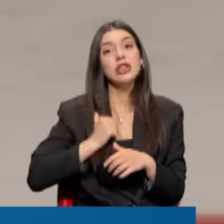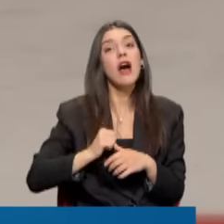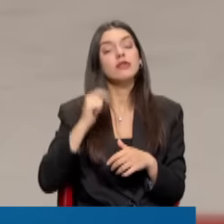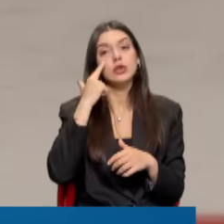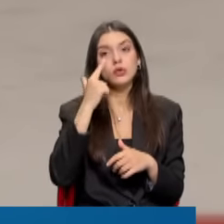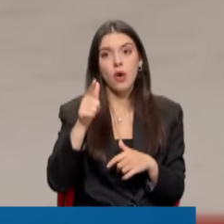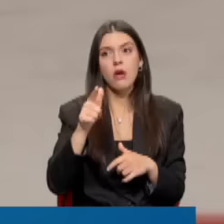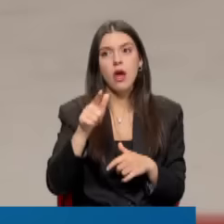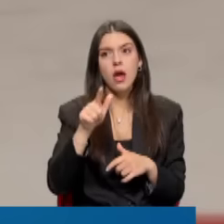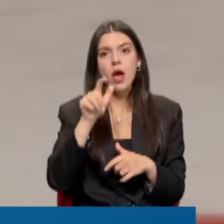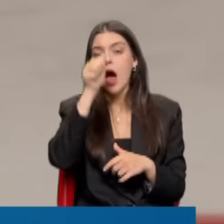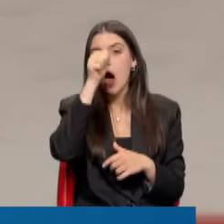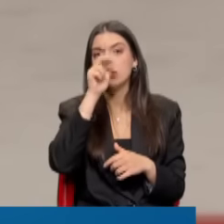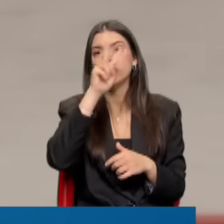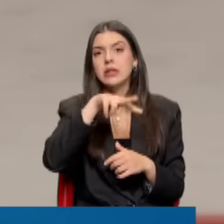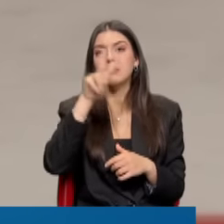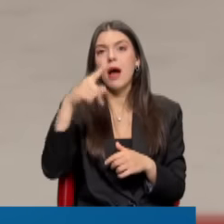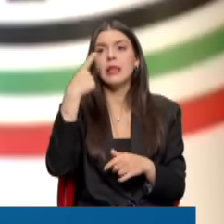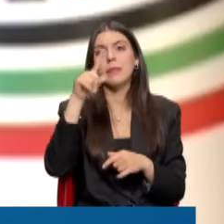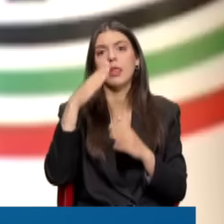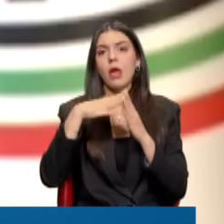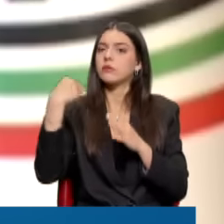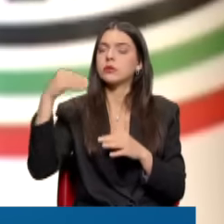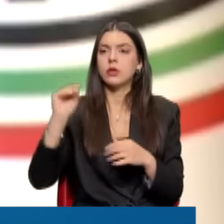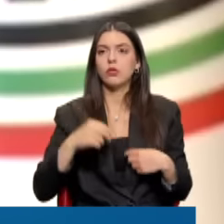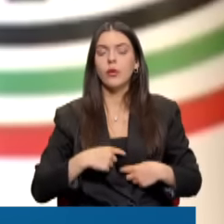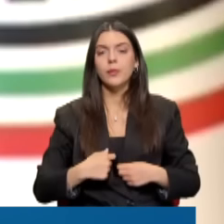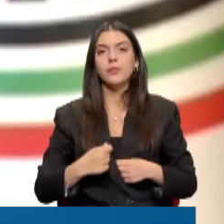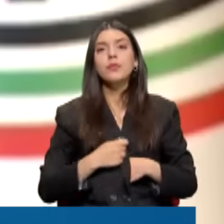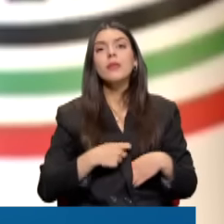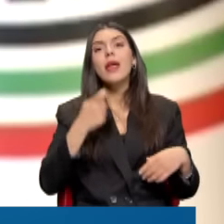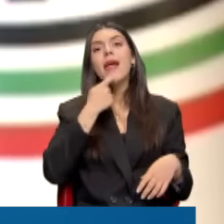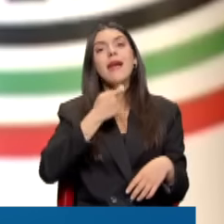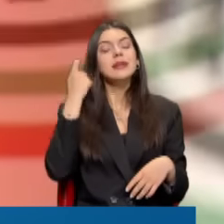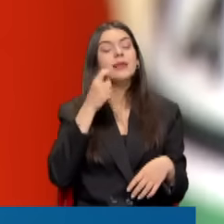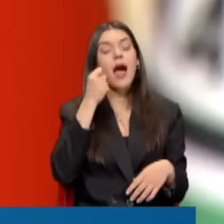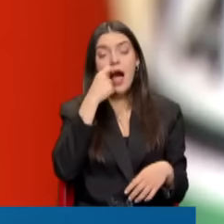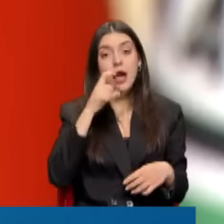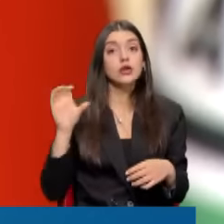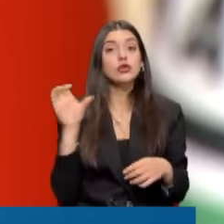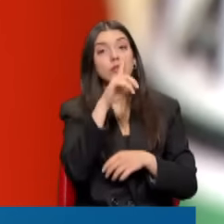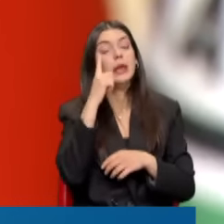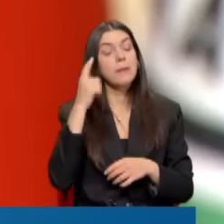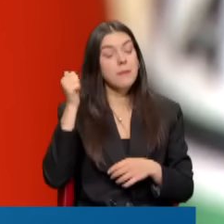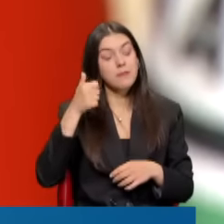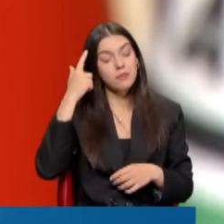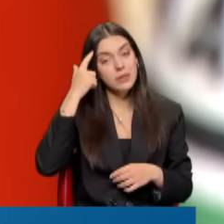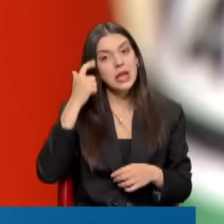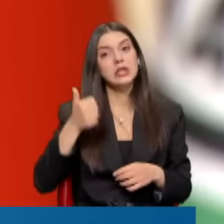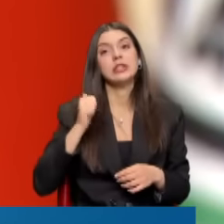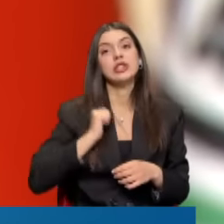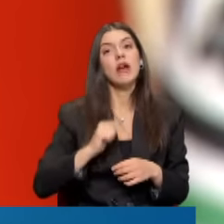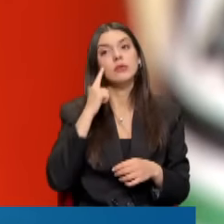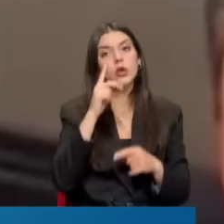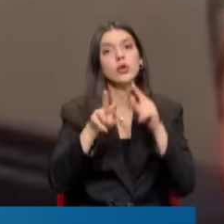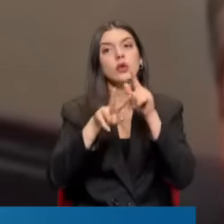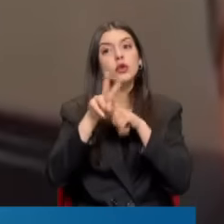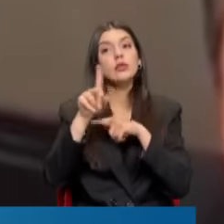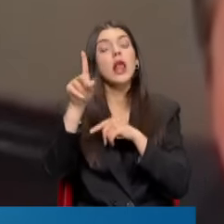Yüksel kocaman'a 6 26.000 liraya satıyor eski Ankara Cumhuriyet Başsavcısı şimdi Yargıtay Üyesi olan Yüksel